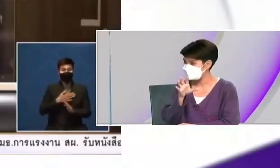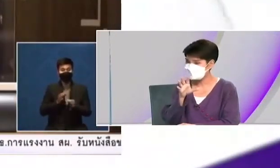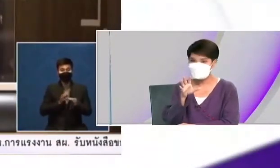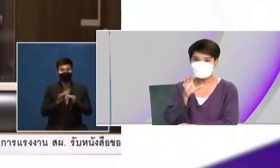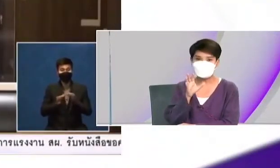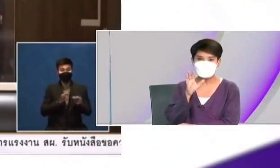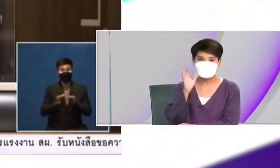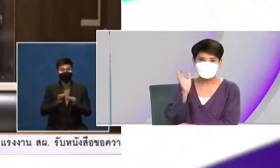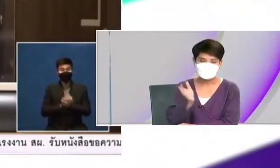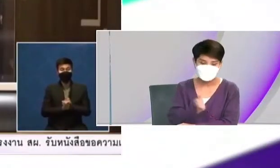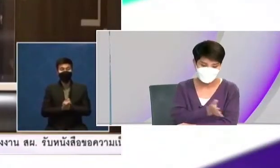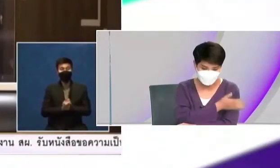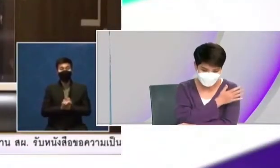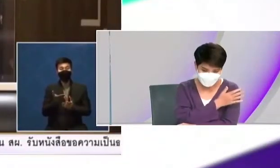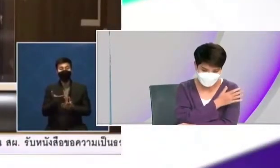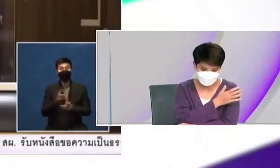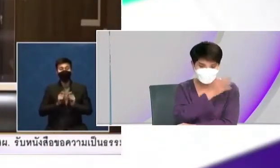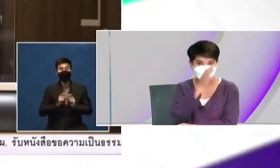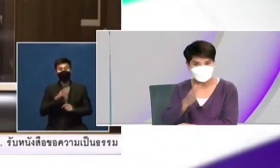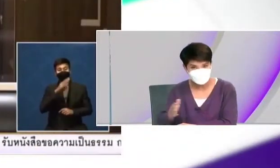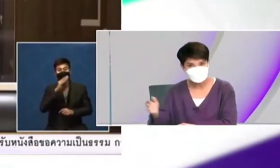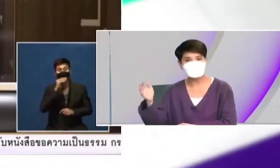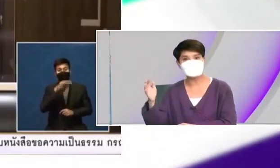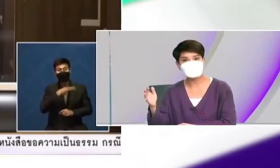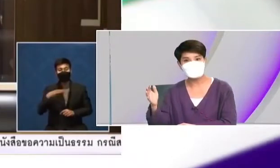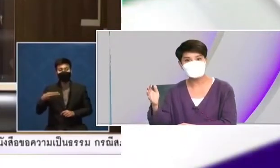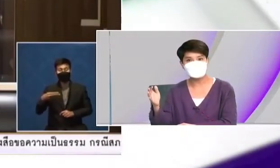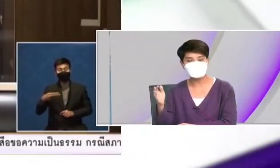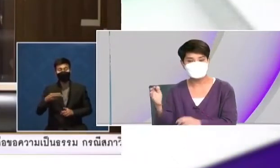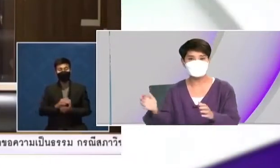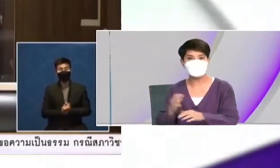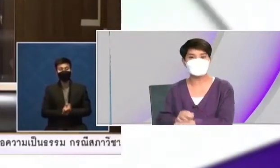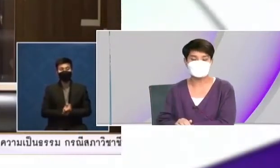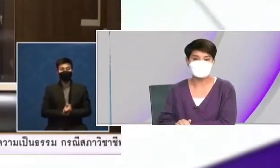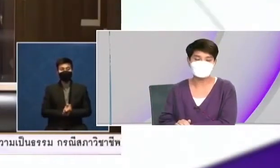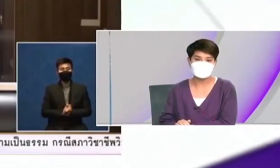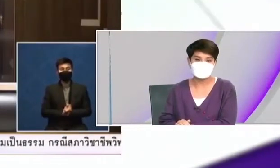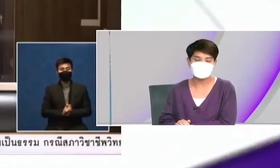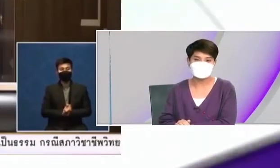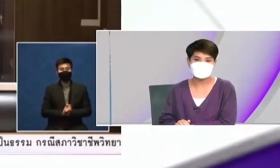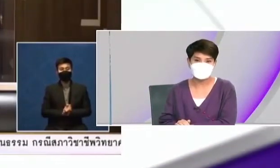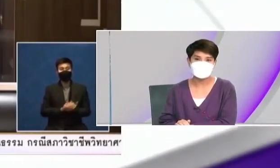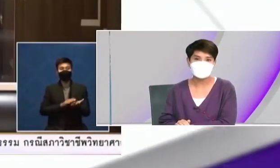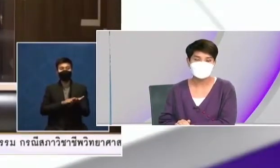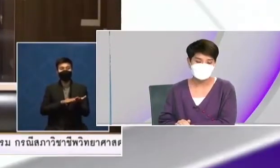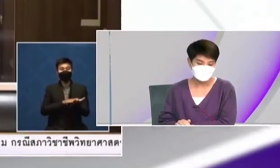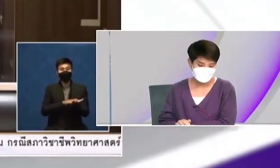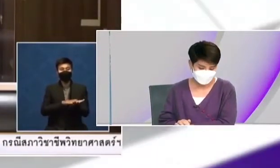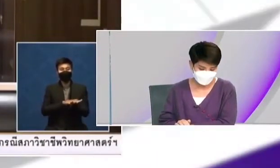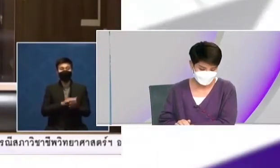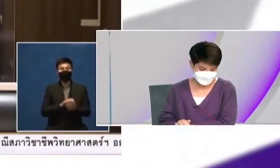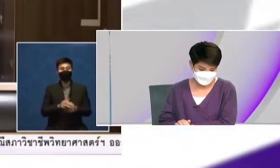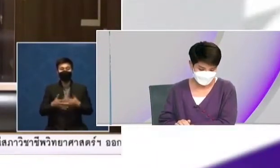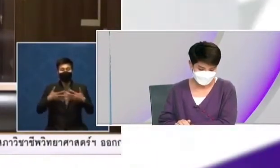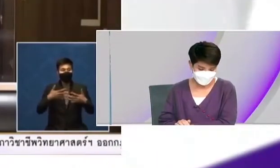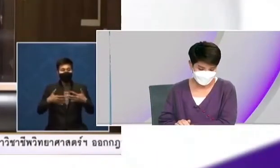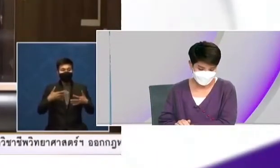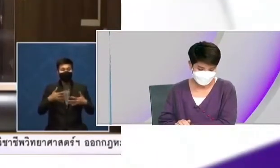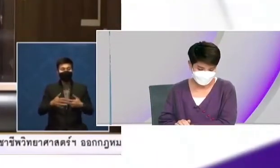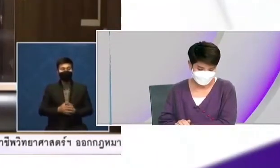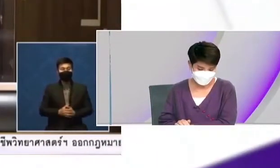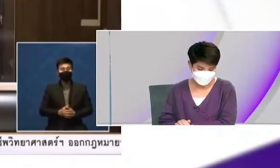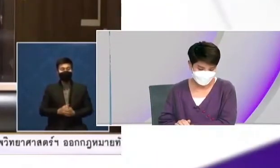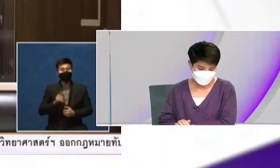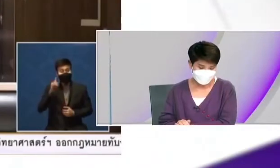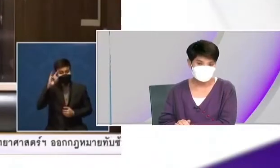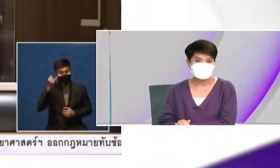านที่มีการให้คุณชาดาเข้าไปนั่งให้คุณณัฐวุฒิไปอยู่กับที่ตัวเองอะไรประมาณนี้เนี่ยนะคะทีนี้ห